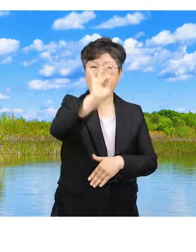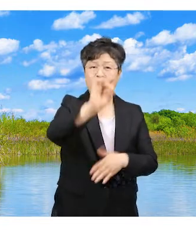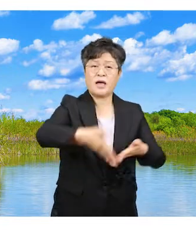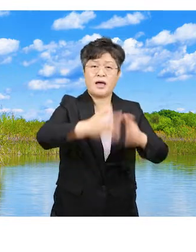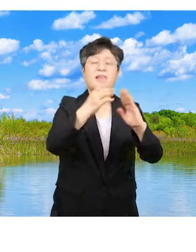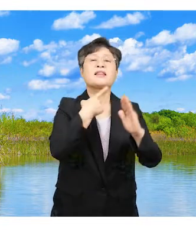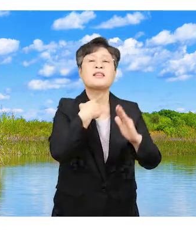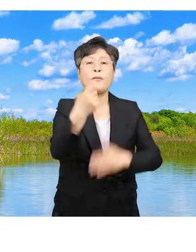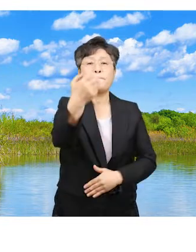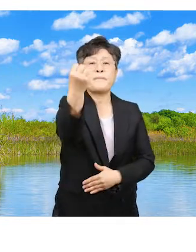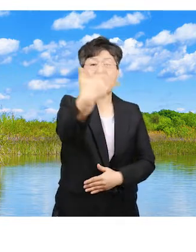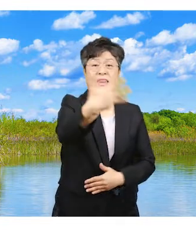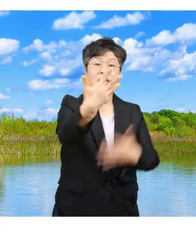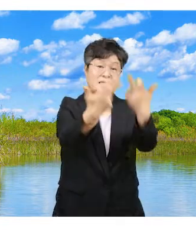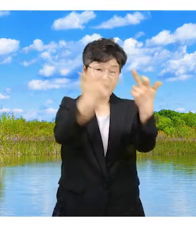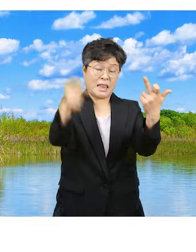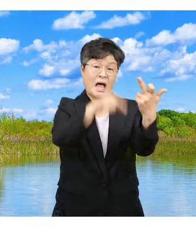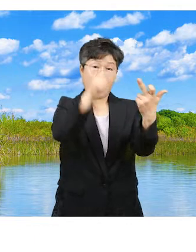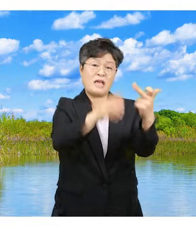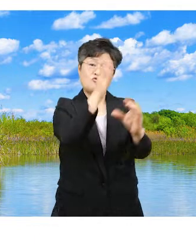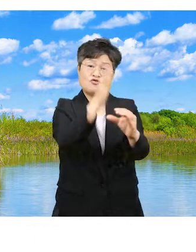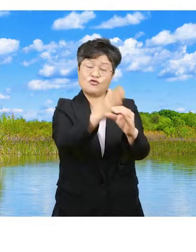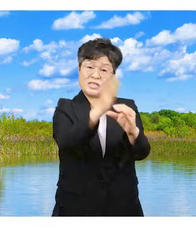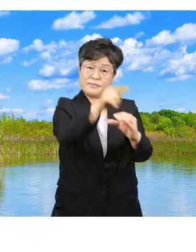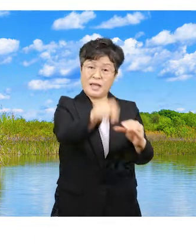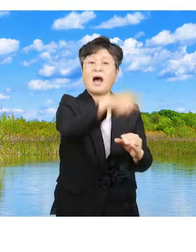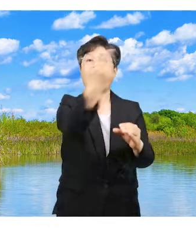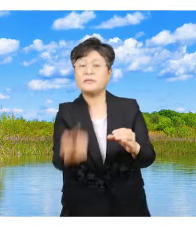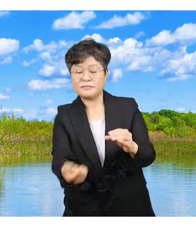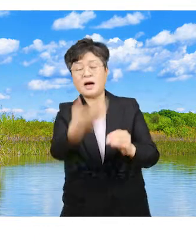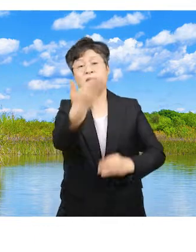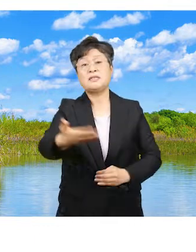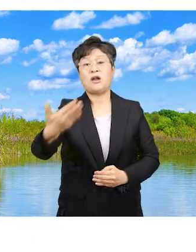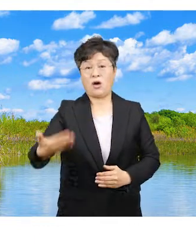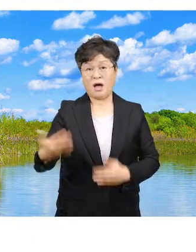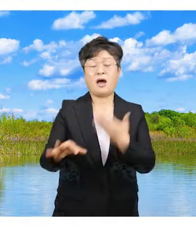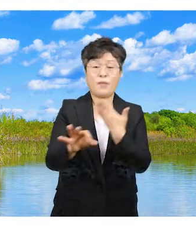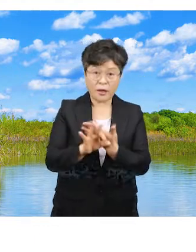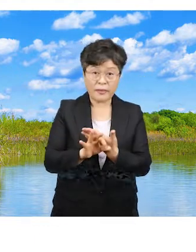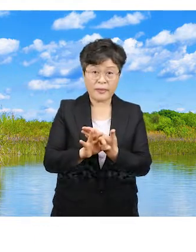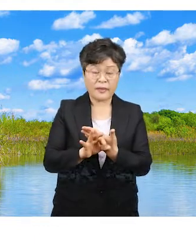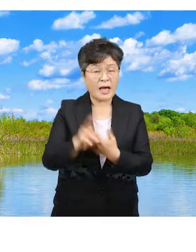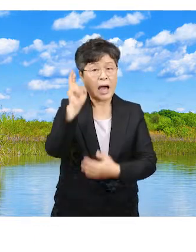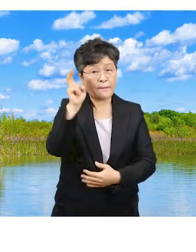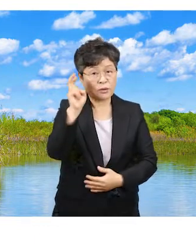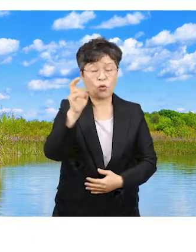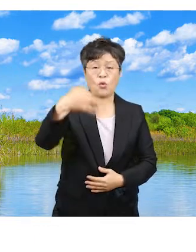형성됐던 팔달산 일대의 수원 중심지를 지나서 아래로 내려간다고 한다면은 이